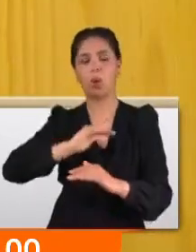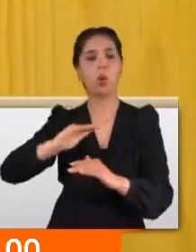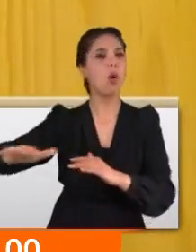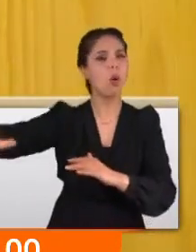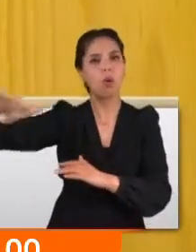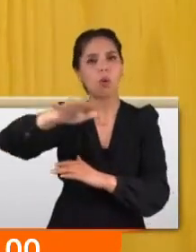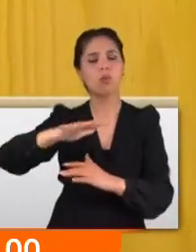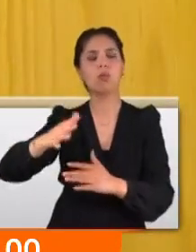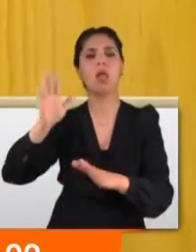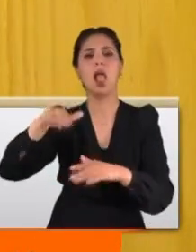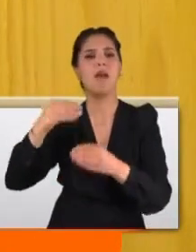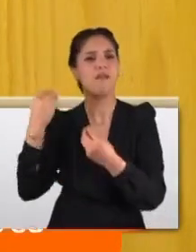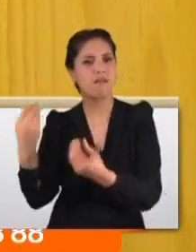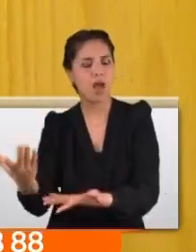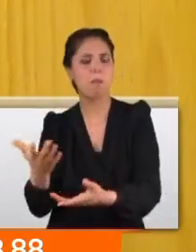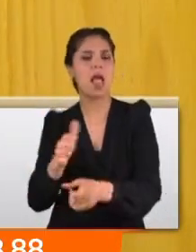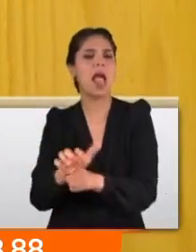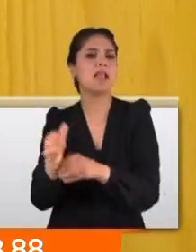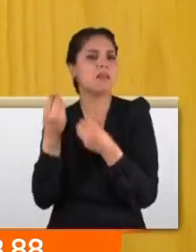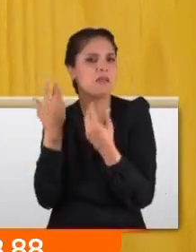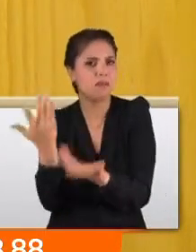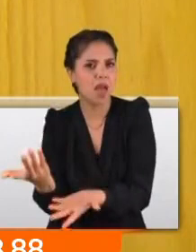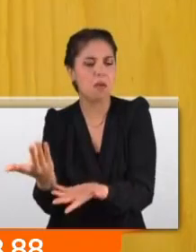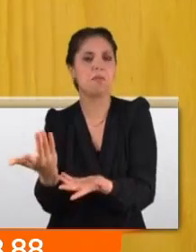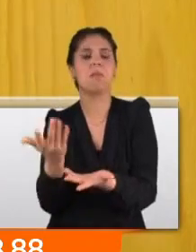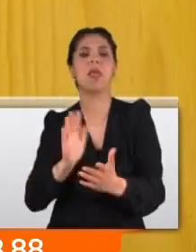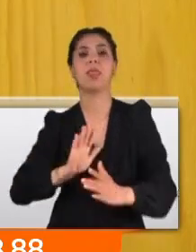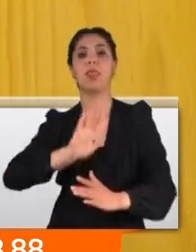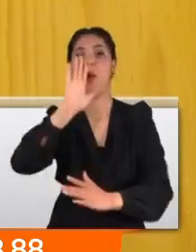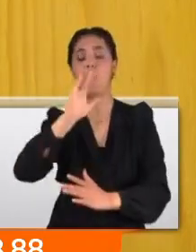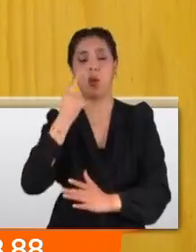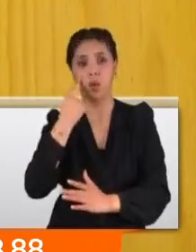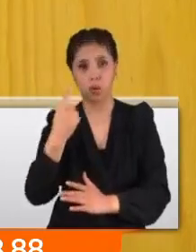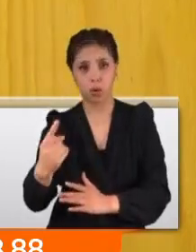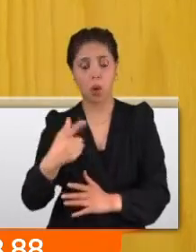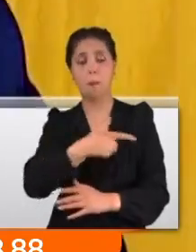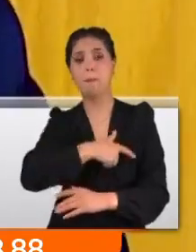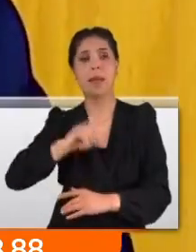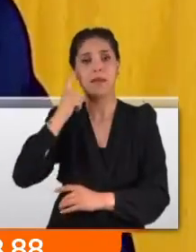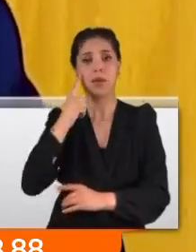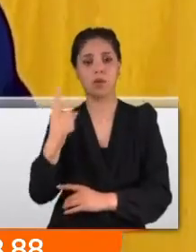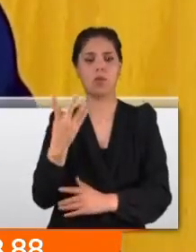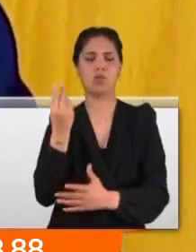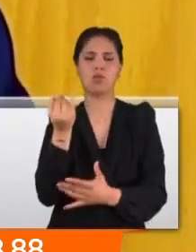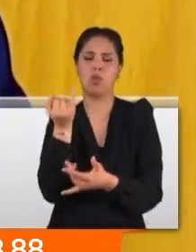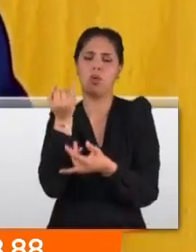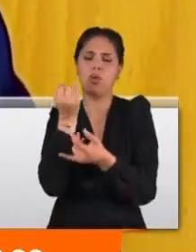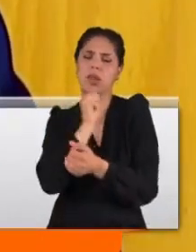suçlamak, aşağılamak, horlamak bir defa demokrasiye, milli iradeye çok